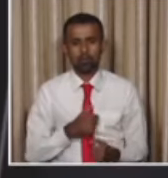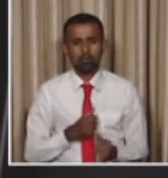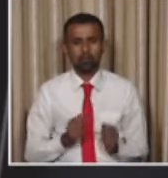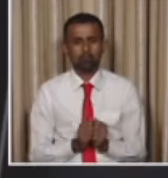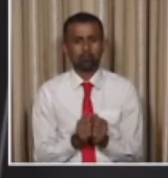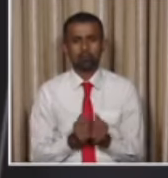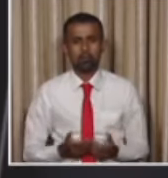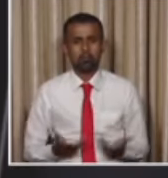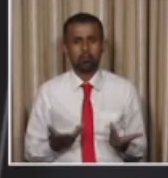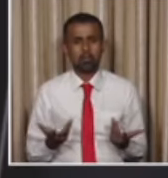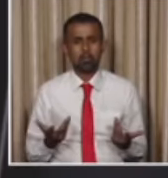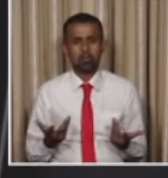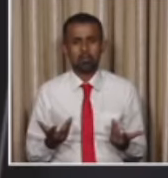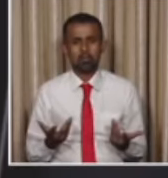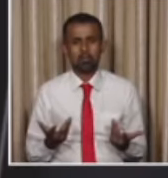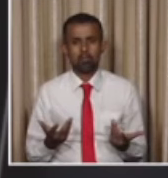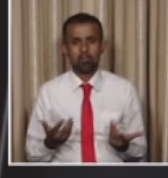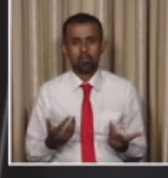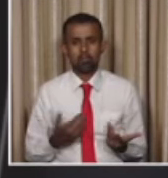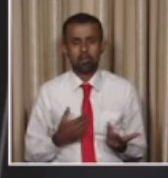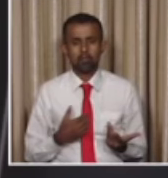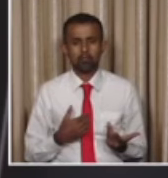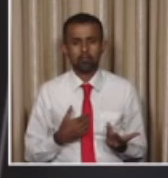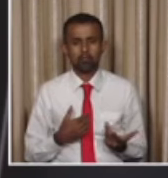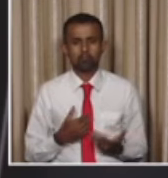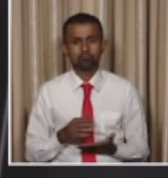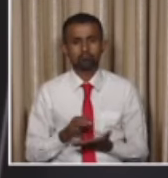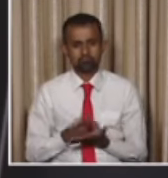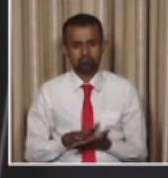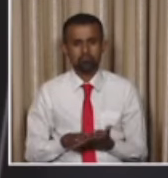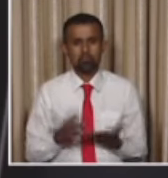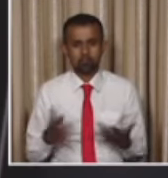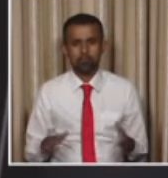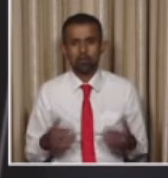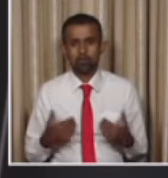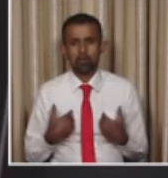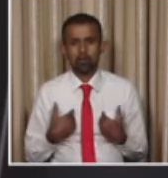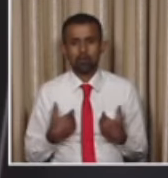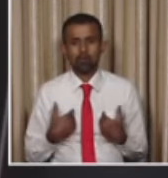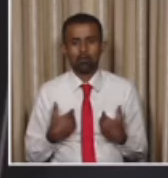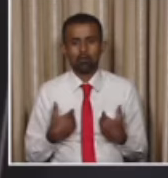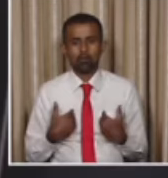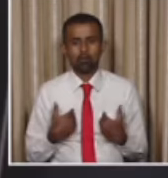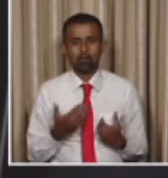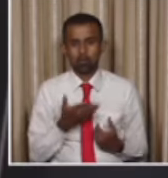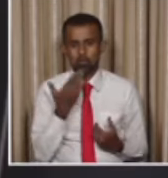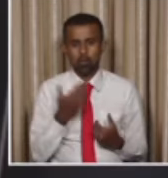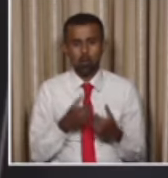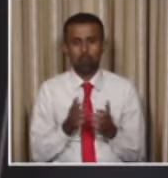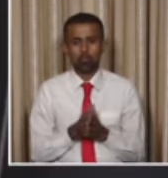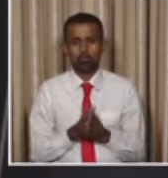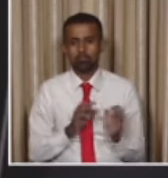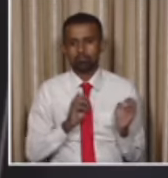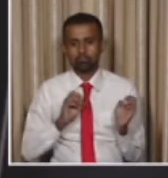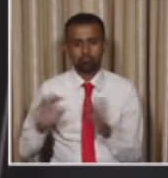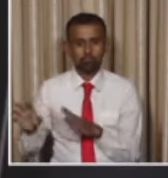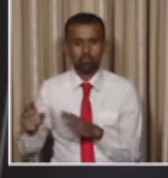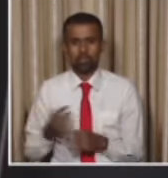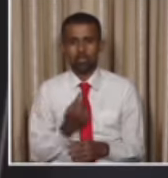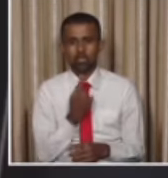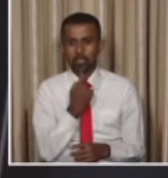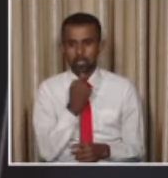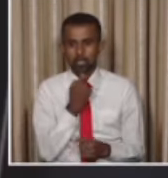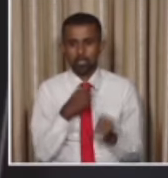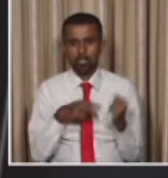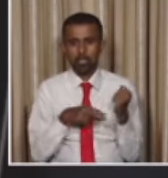බෑ. අපි එතනට හිර වෙලා තින්නේ. ඉතින් අපිට පුළුවන්ද මේ ඔක්කොම ඒවා නැතුව අපේ තේ,